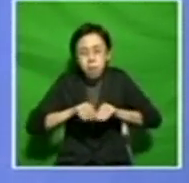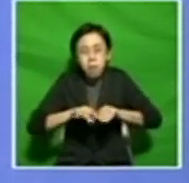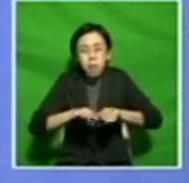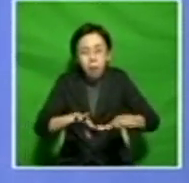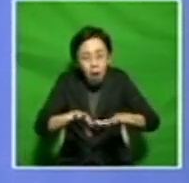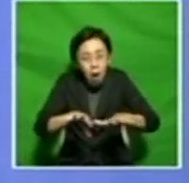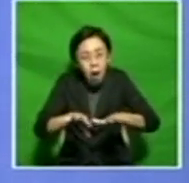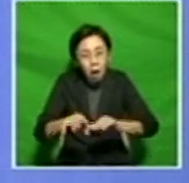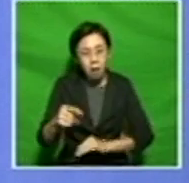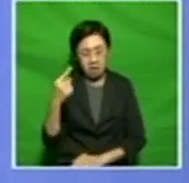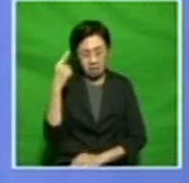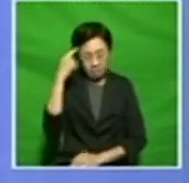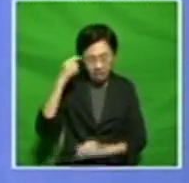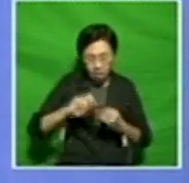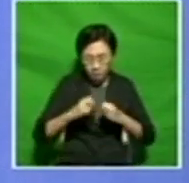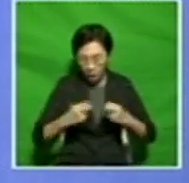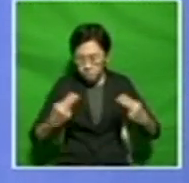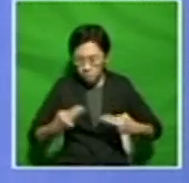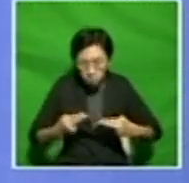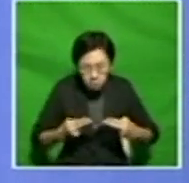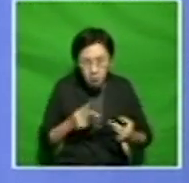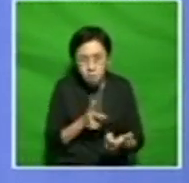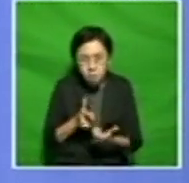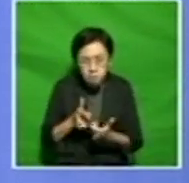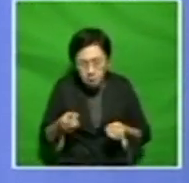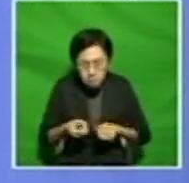ฉพาะแต่เพียงการสู้รบเท่านั้น